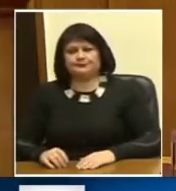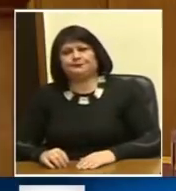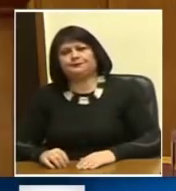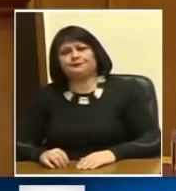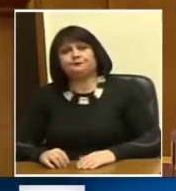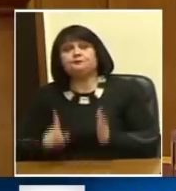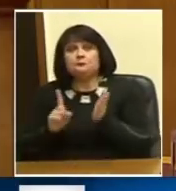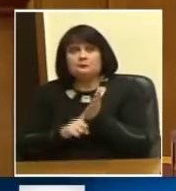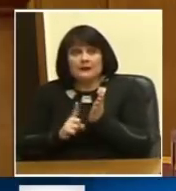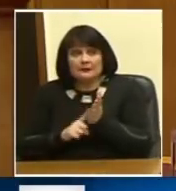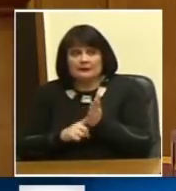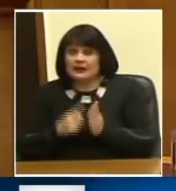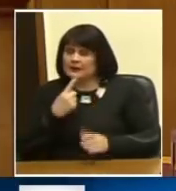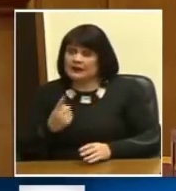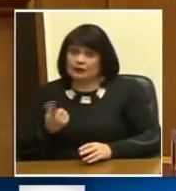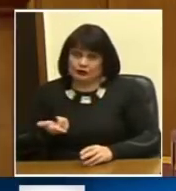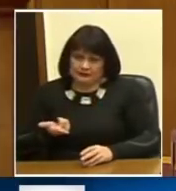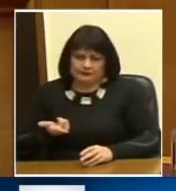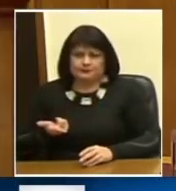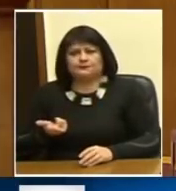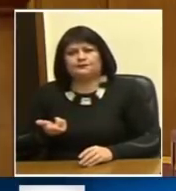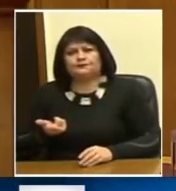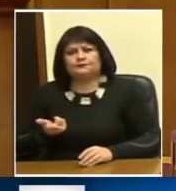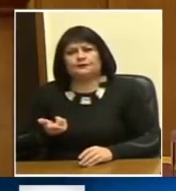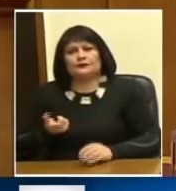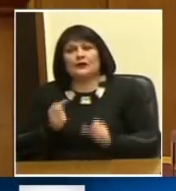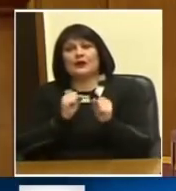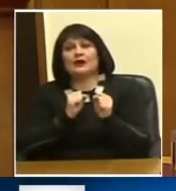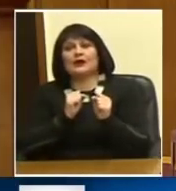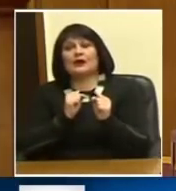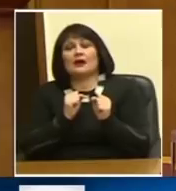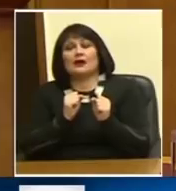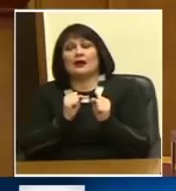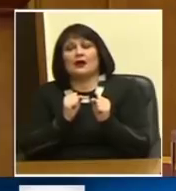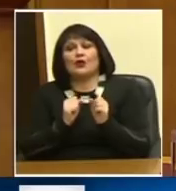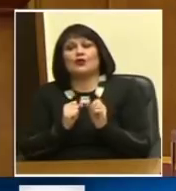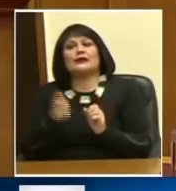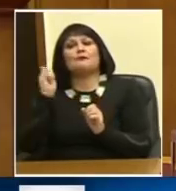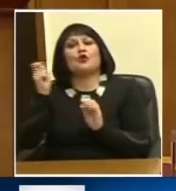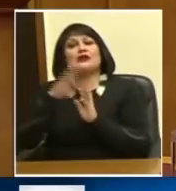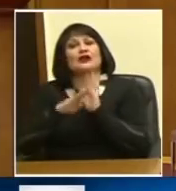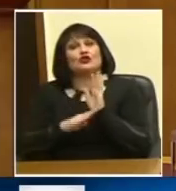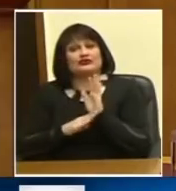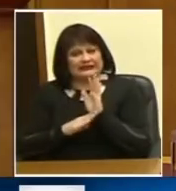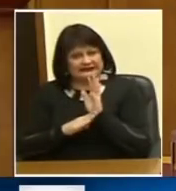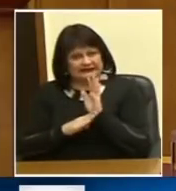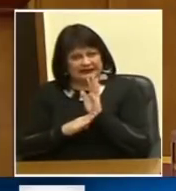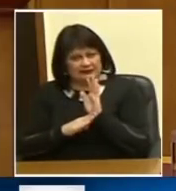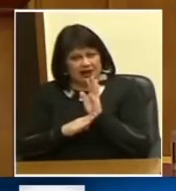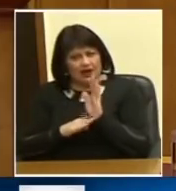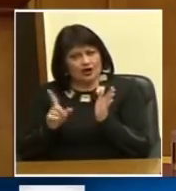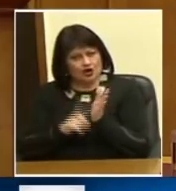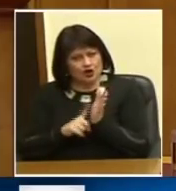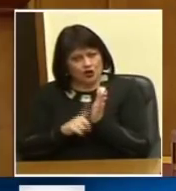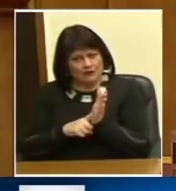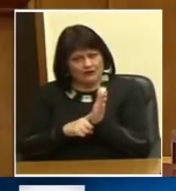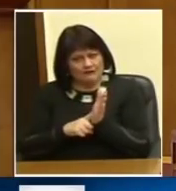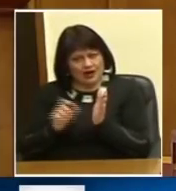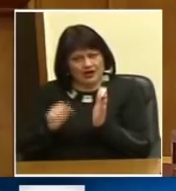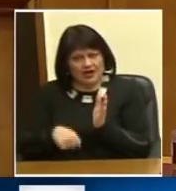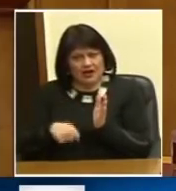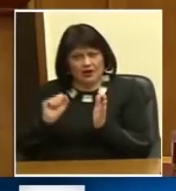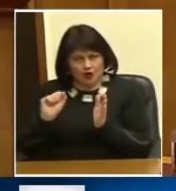εδώ να πούμε ότι η κρίση νομιμοποίησης του πολιτικού συστήματος, δηλαδή η αδυναμία του να